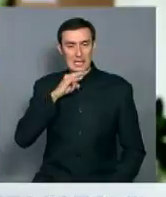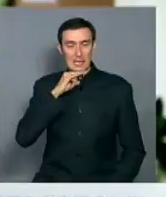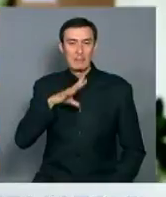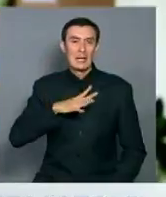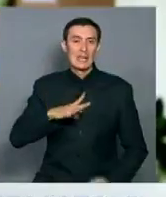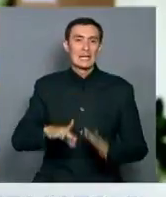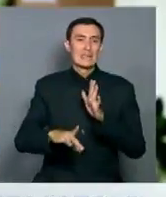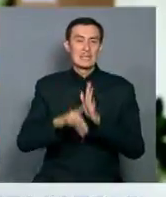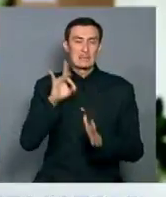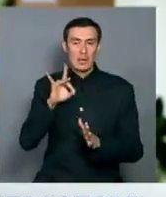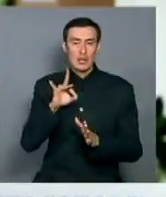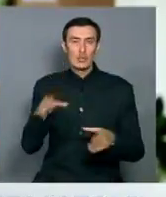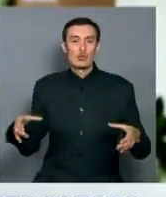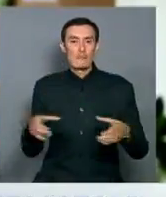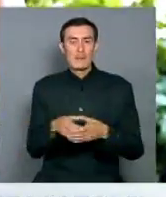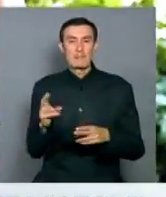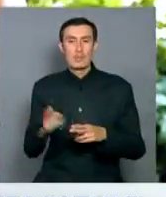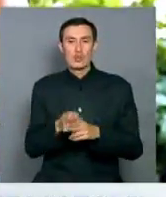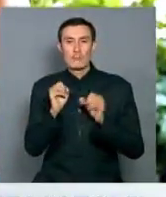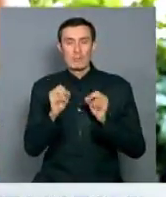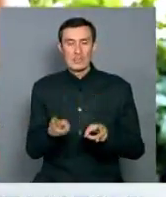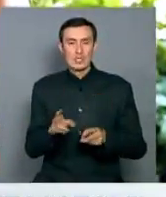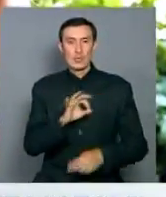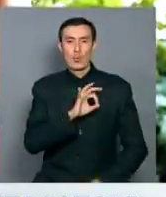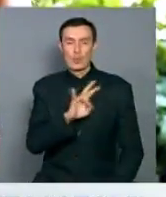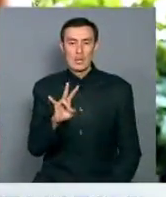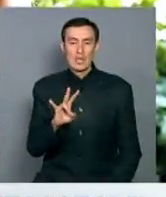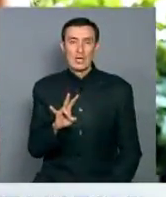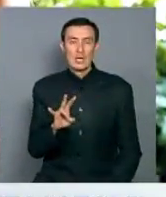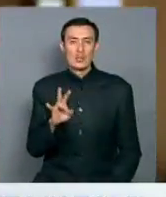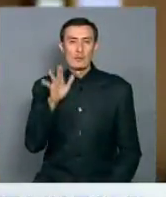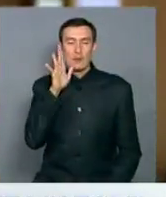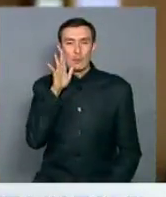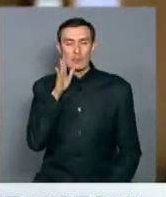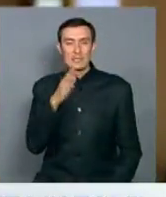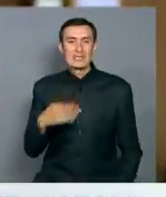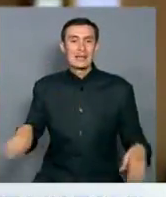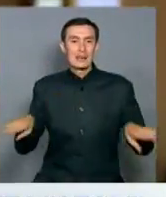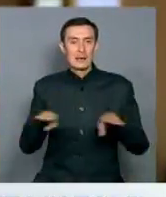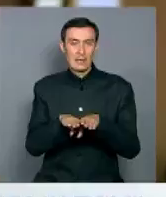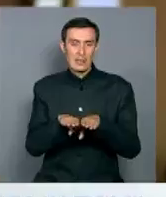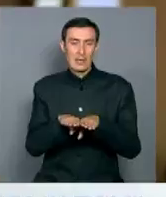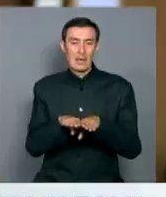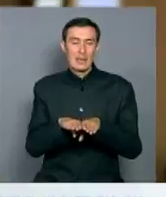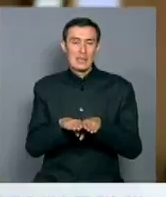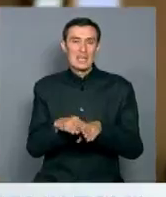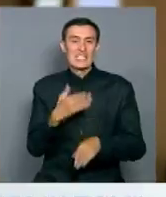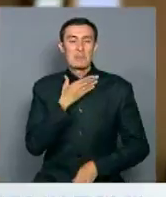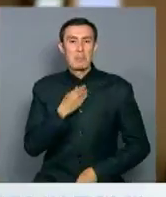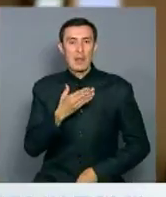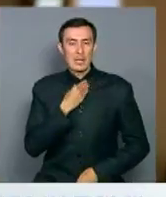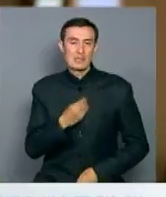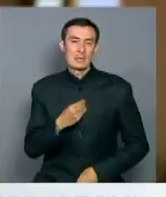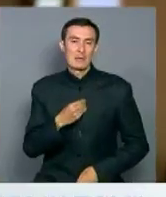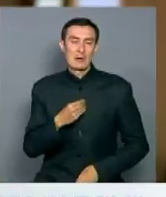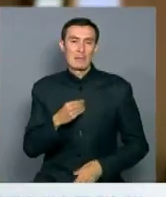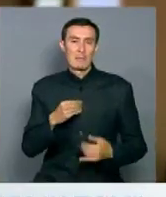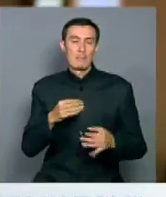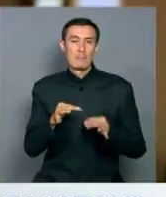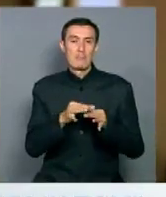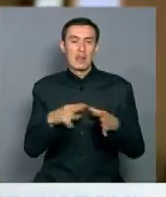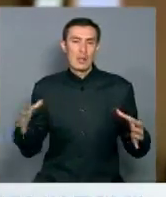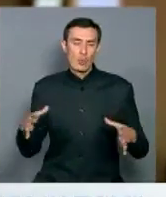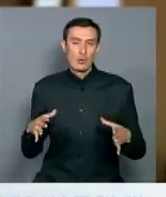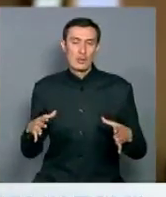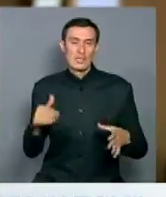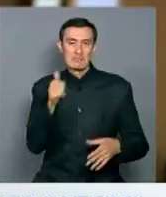избраны в Совет Безопасности ООН. Со времен закрытия полигона Семипалатинского Казахстан стал лидером